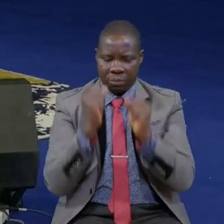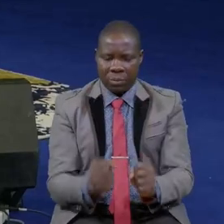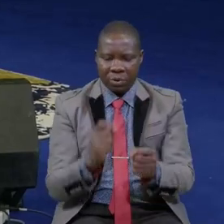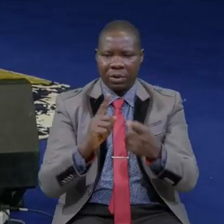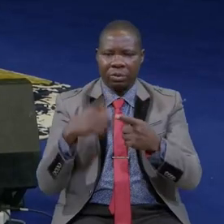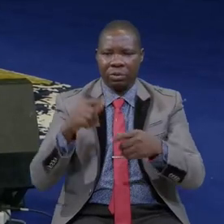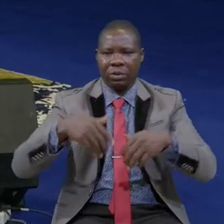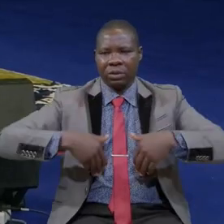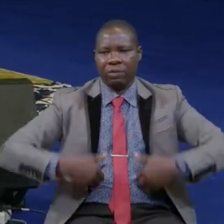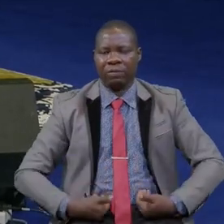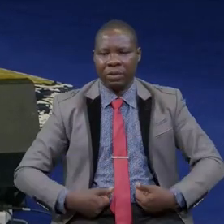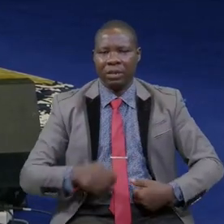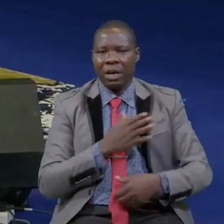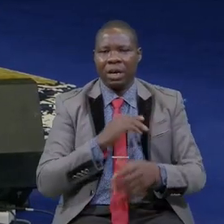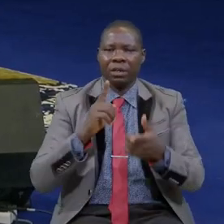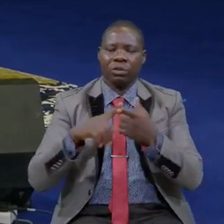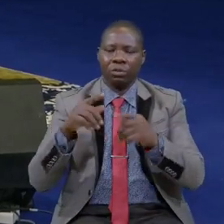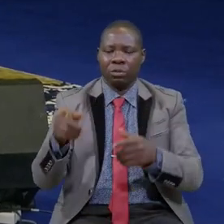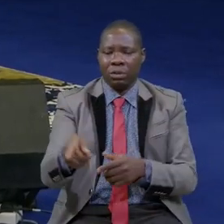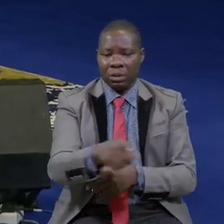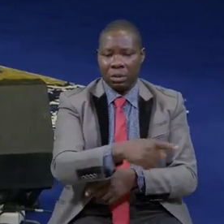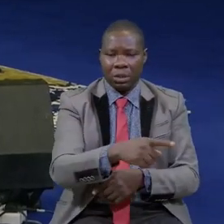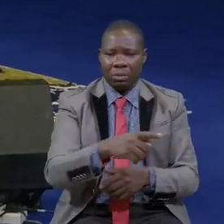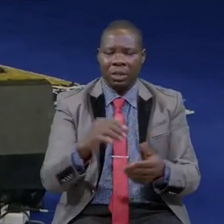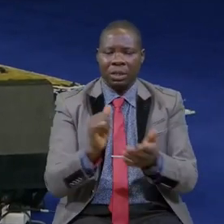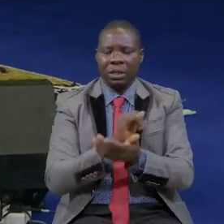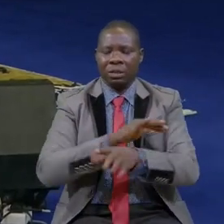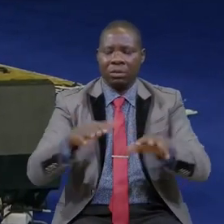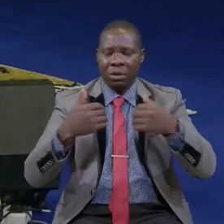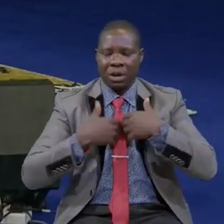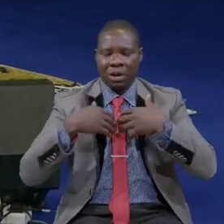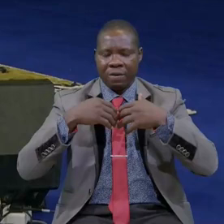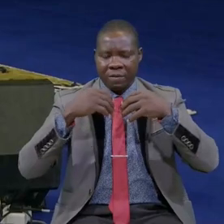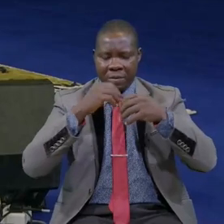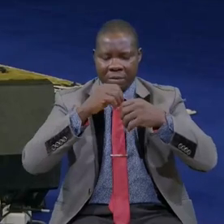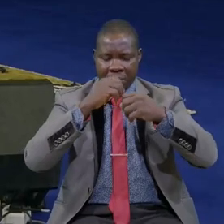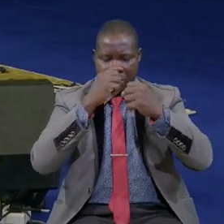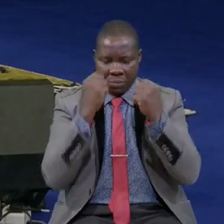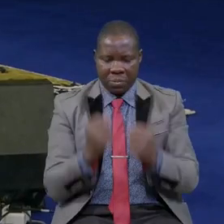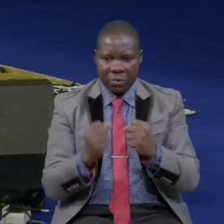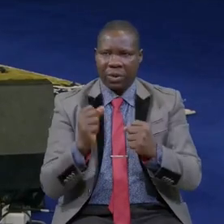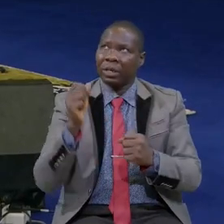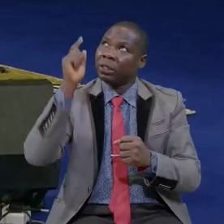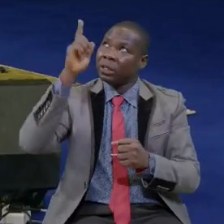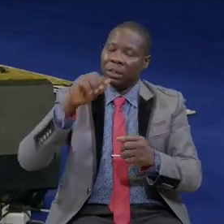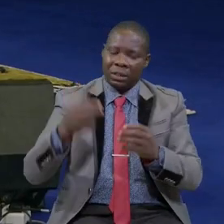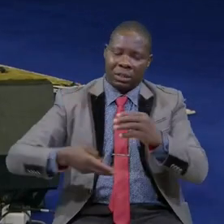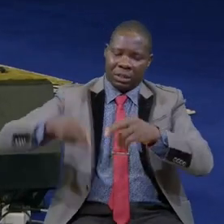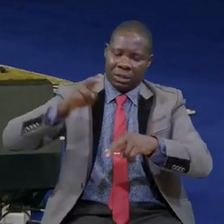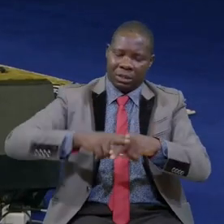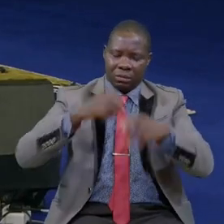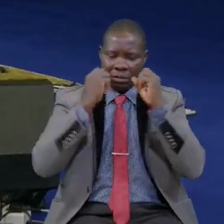qui est fatigué. Et il augmente la vigueur de celui qui tombe en défaillance.